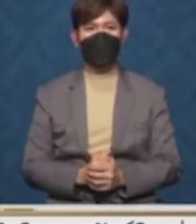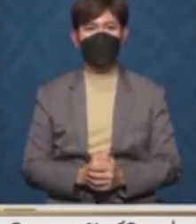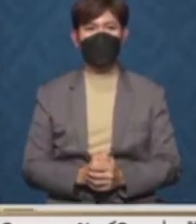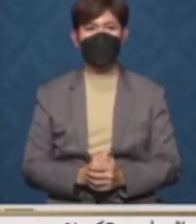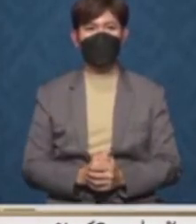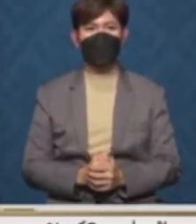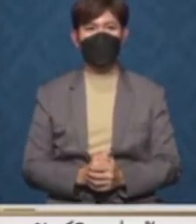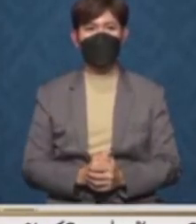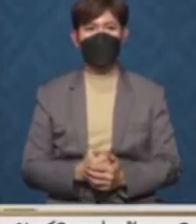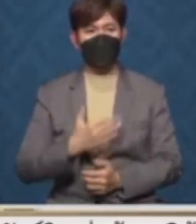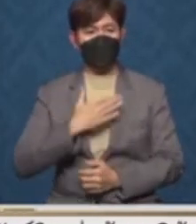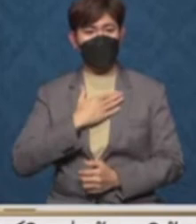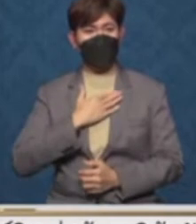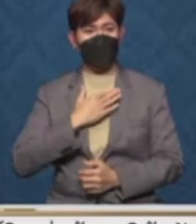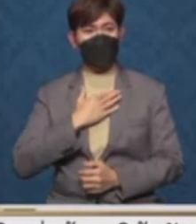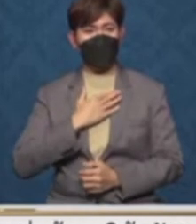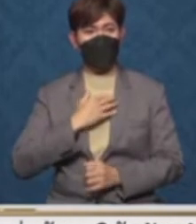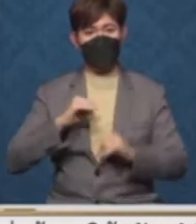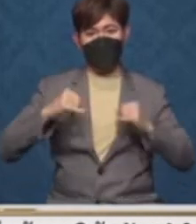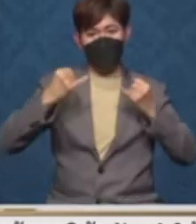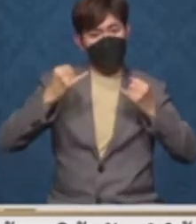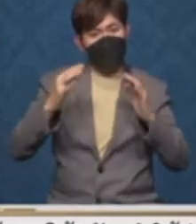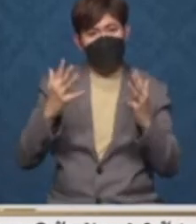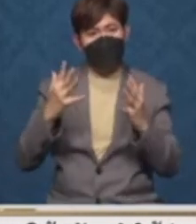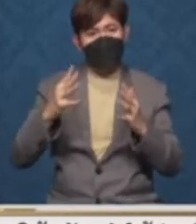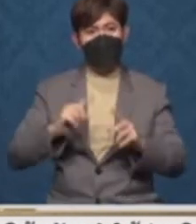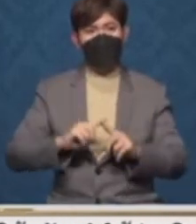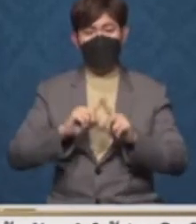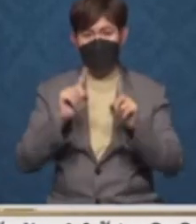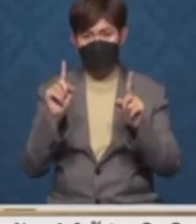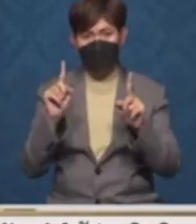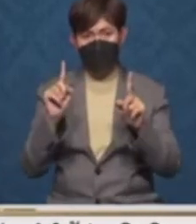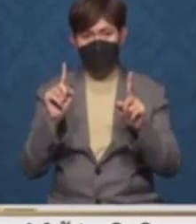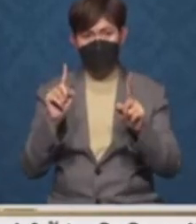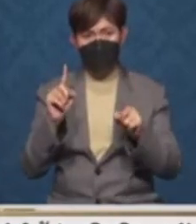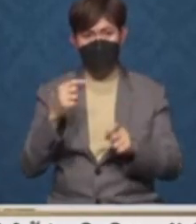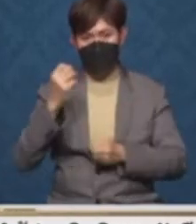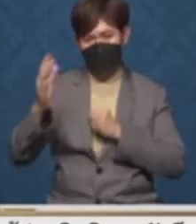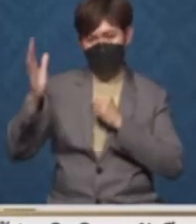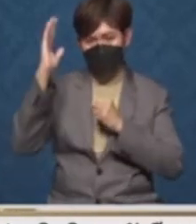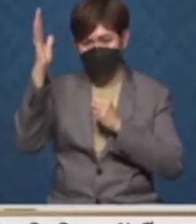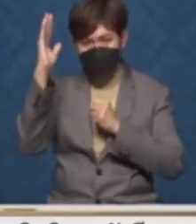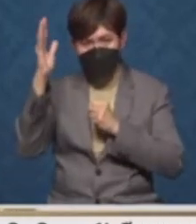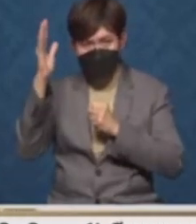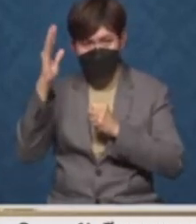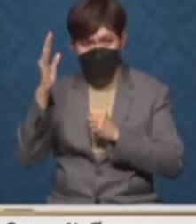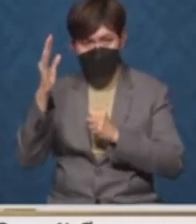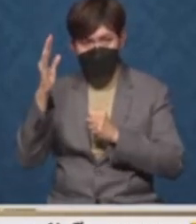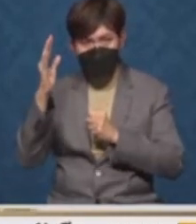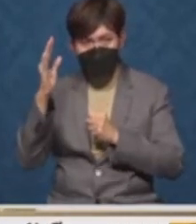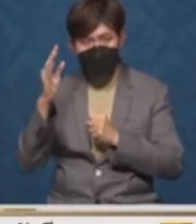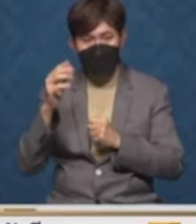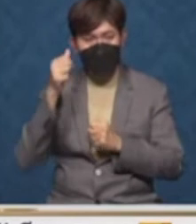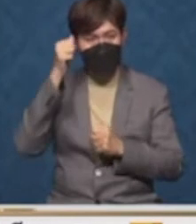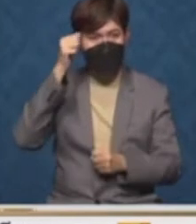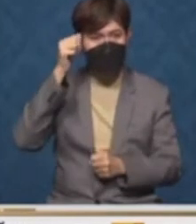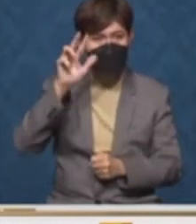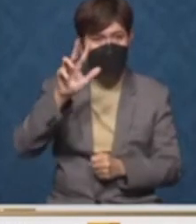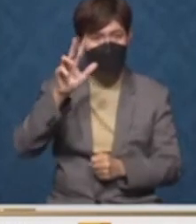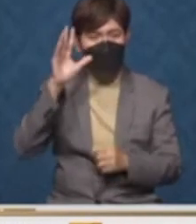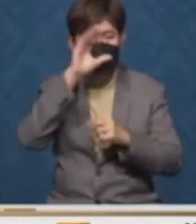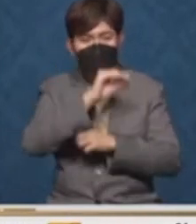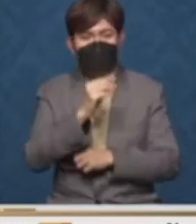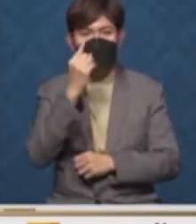ไอ้นี่ไม่ ผมเองไม่ได้เป็นศัตรูอะไรกับท่านนะแต่ว่า ครับกรุงศรีวิไล ที่อภิปรายมาทั้งหมดเนี่ย3วัน1